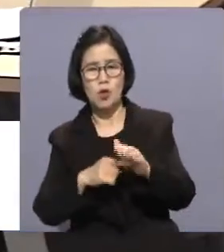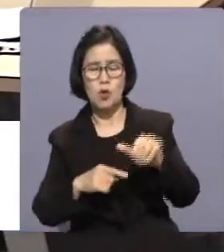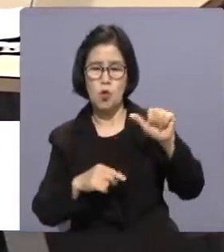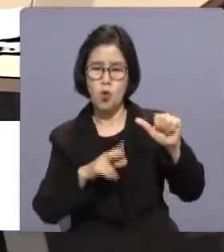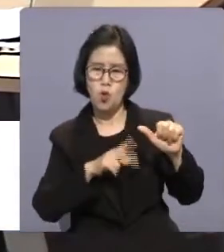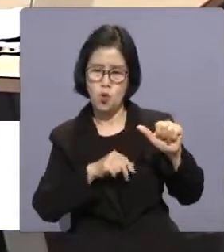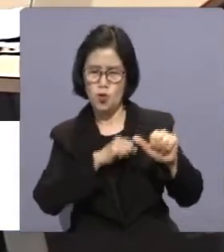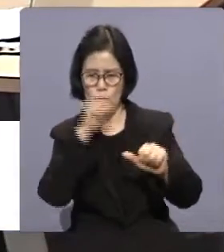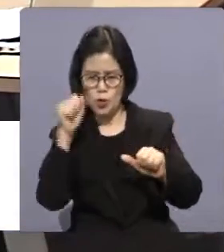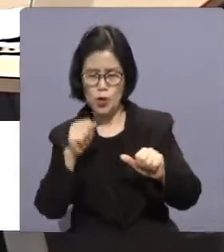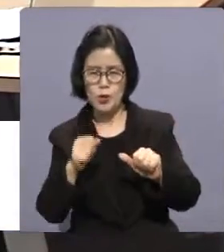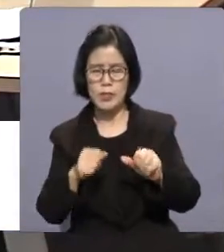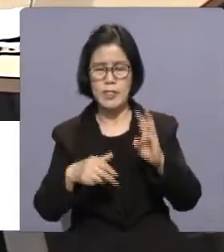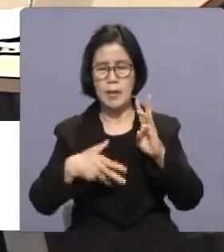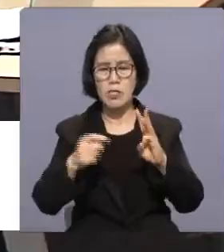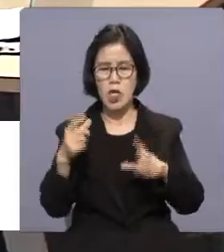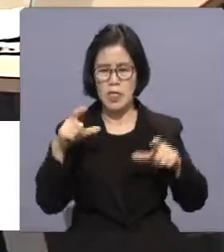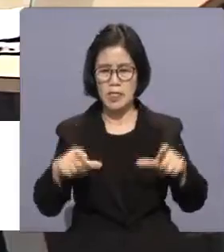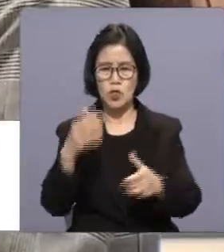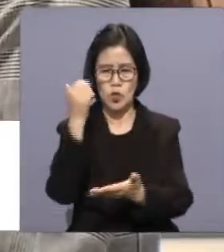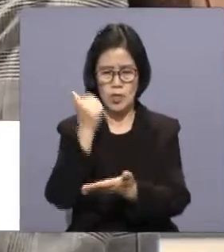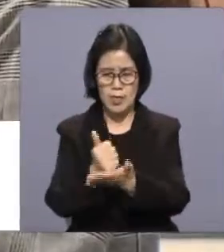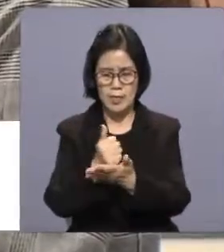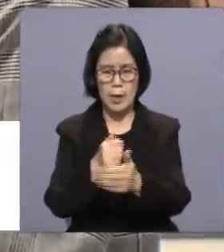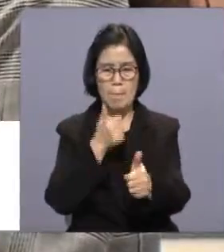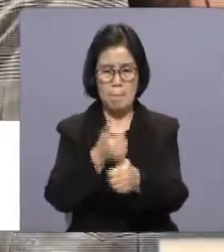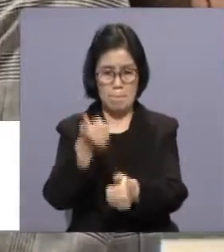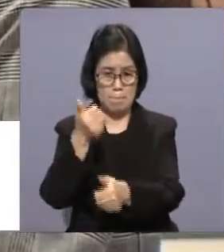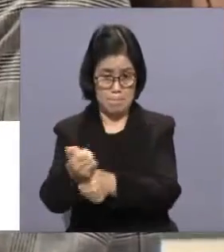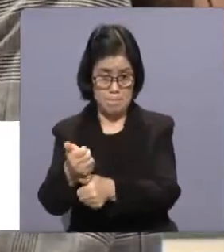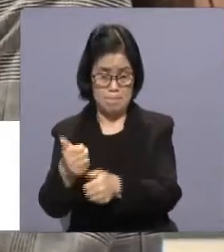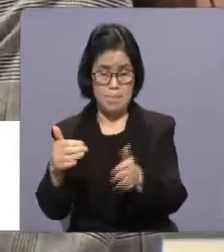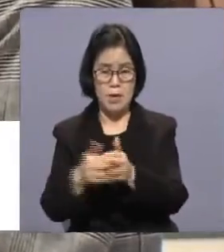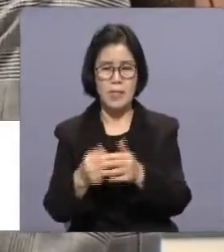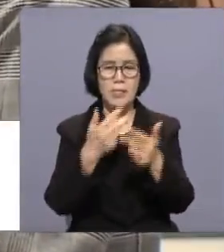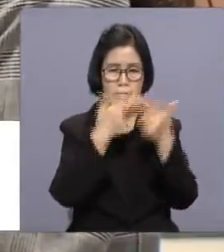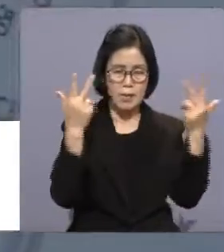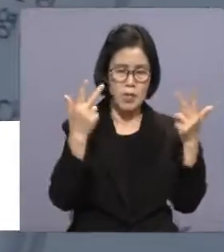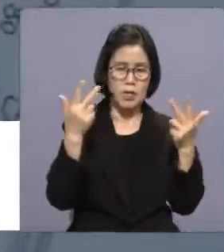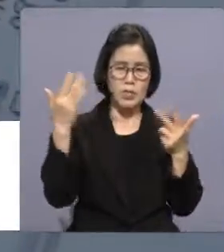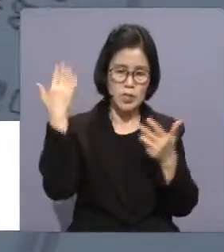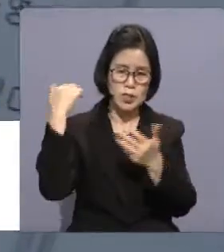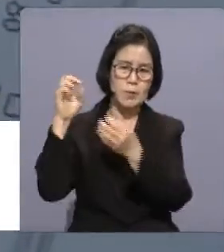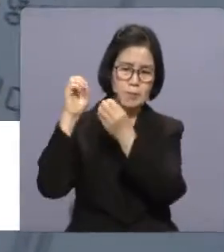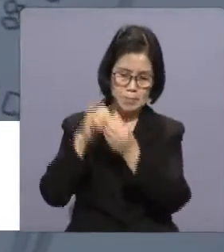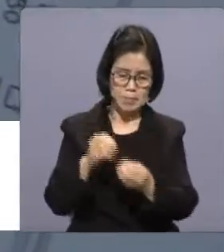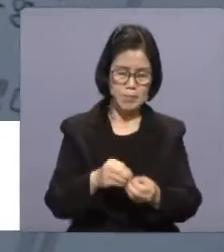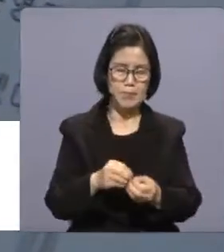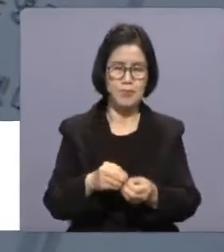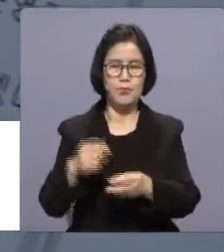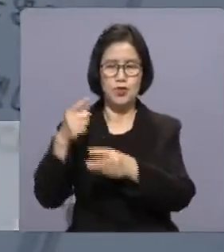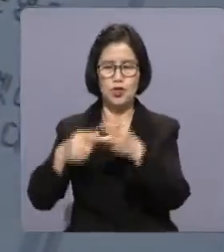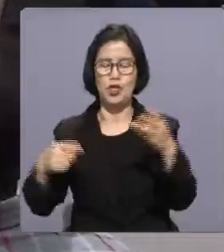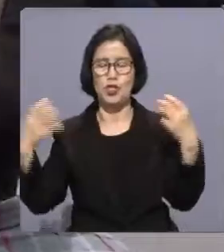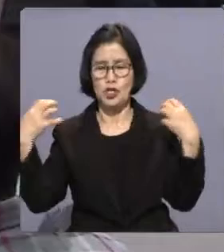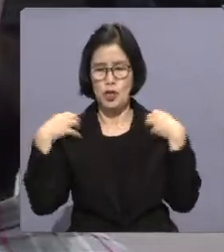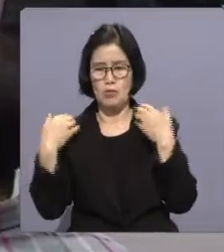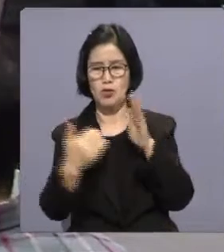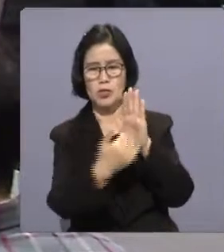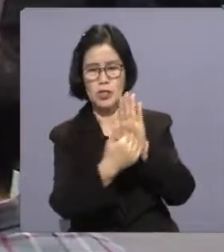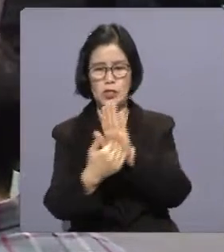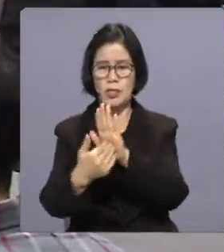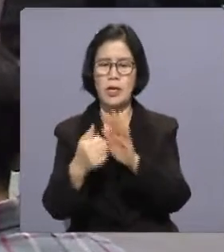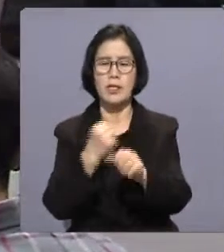국회의원과 3선 기초지자체장을 꺾은 김 후보는 이재명 전 지사를 계승하고 윤석열 정부를